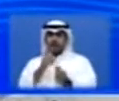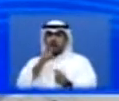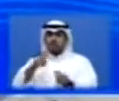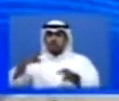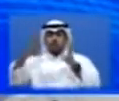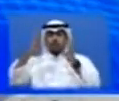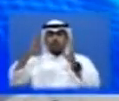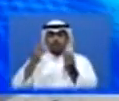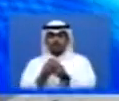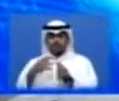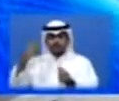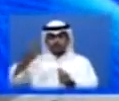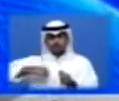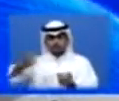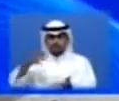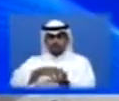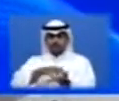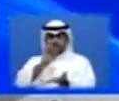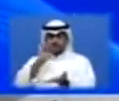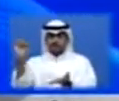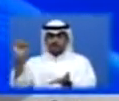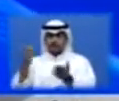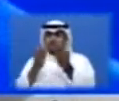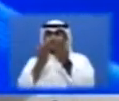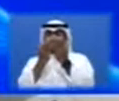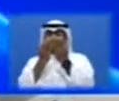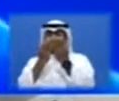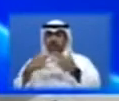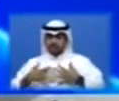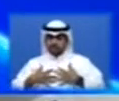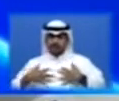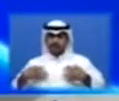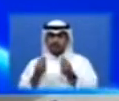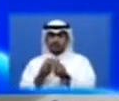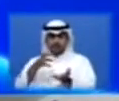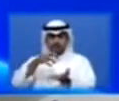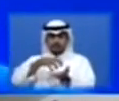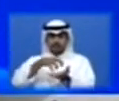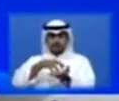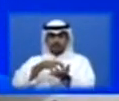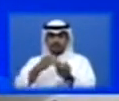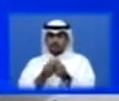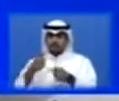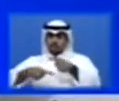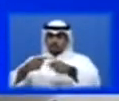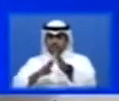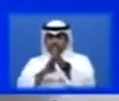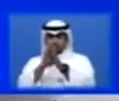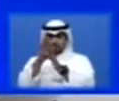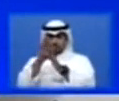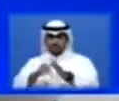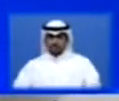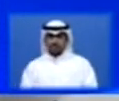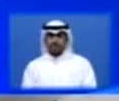خالص تهانيه بمناسبة العيد الوطني لبلادها، متمنيا لفخامتها موفور الصحة والعافية وللبلد الصديق